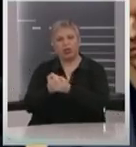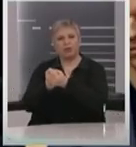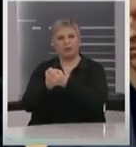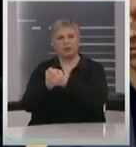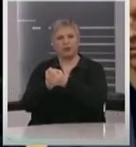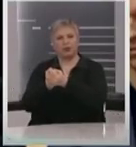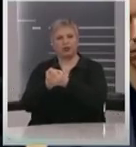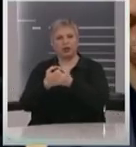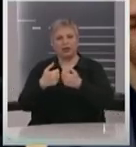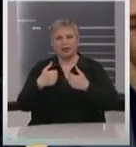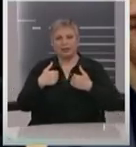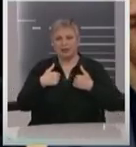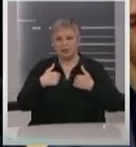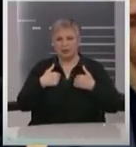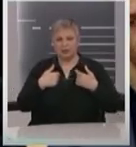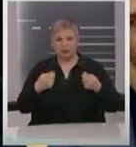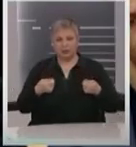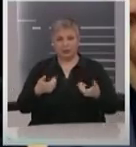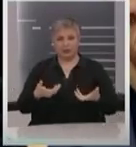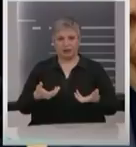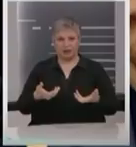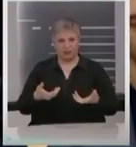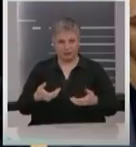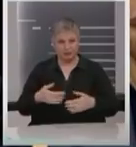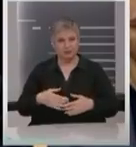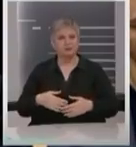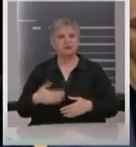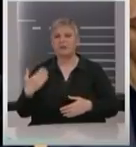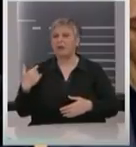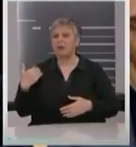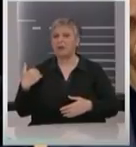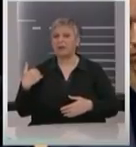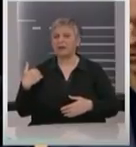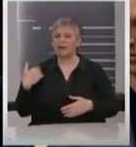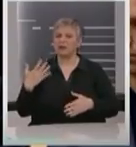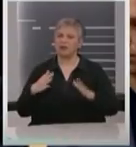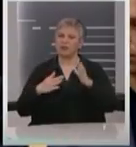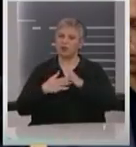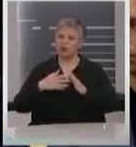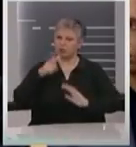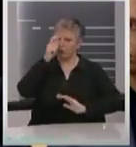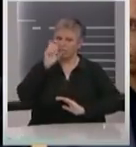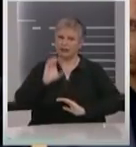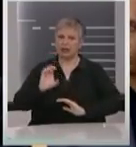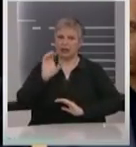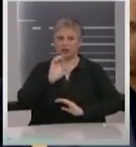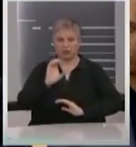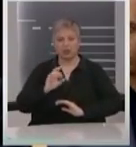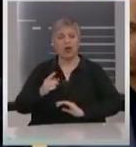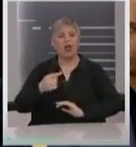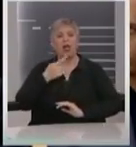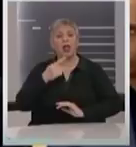Και έρχομαι στην πρόσφατη επίσκεψη Ερντογάν, όπου ο Ερντογάν μίλησε για ανάγκη επικαιροποίησης της